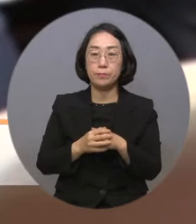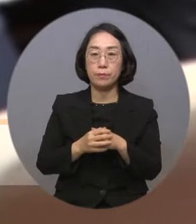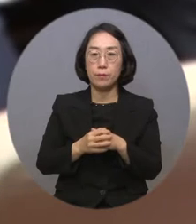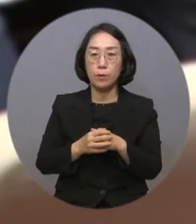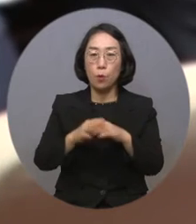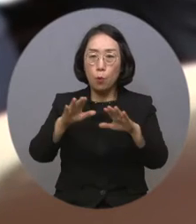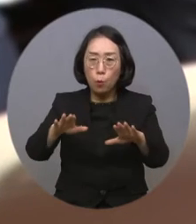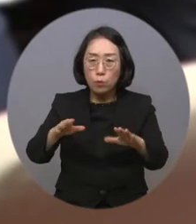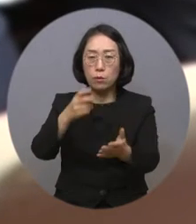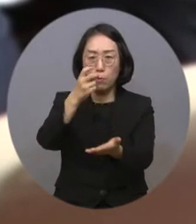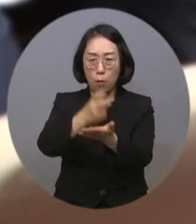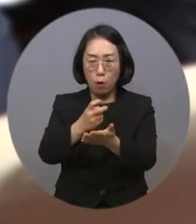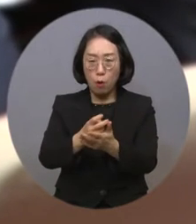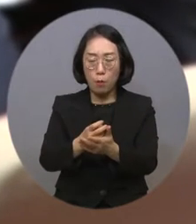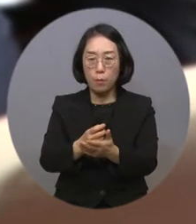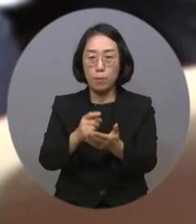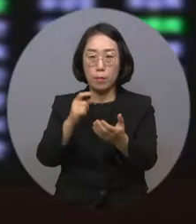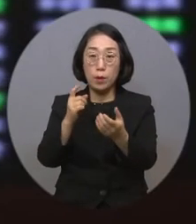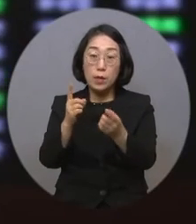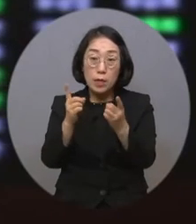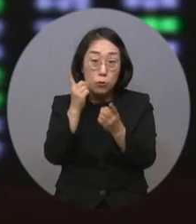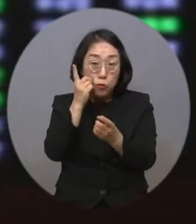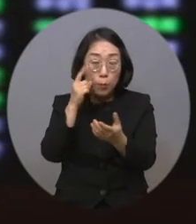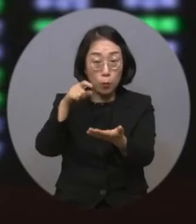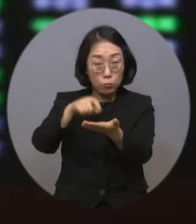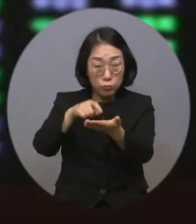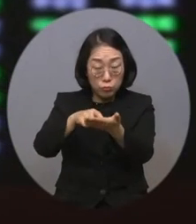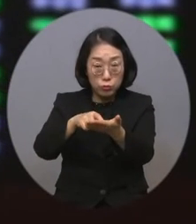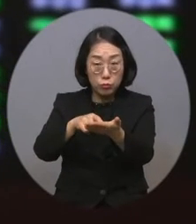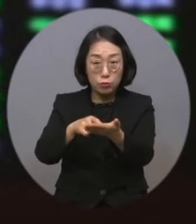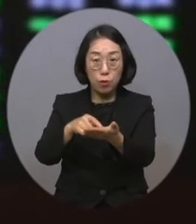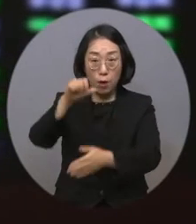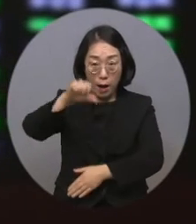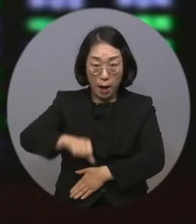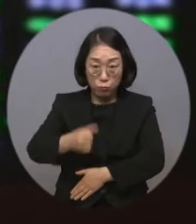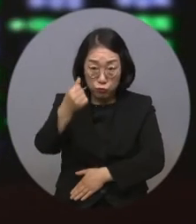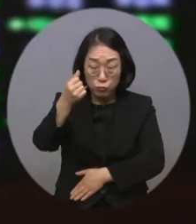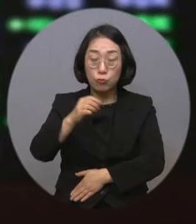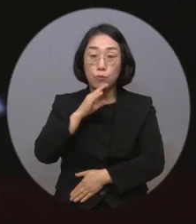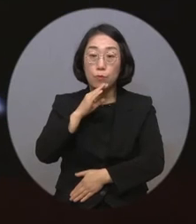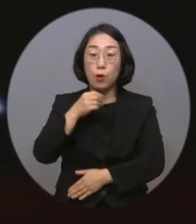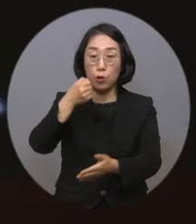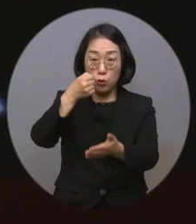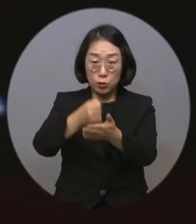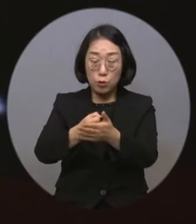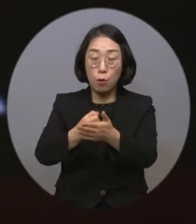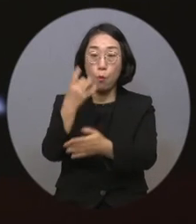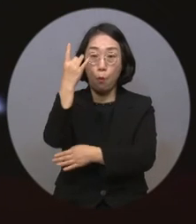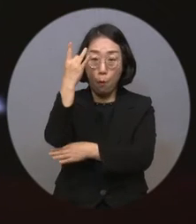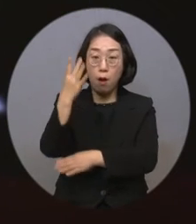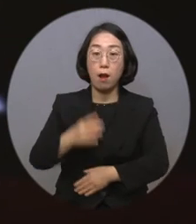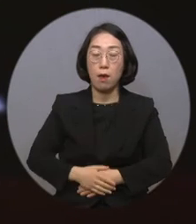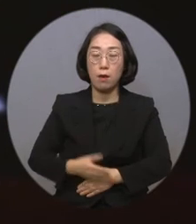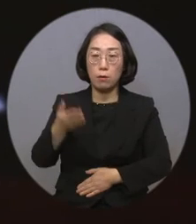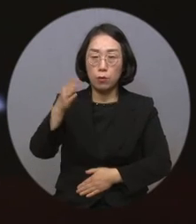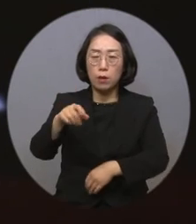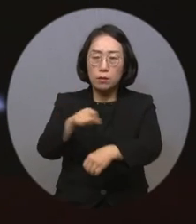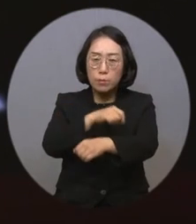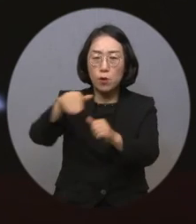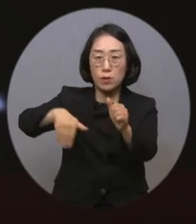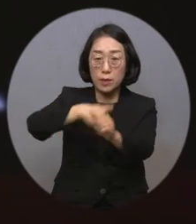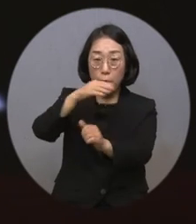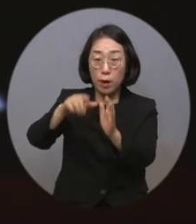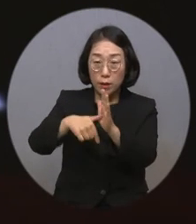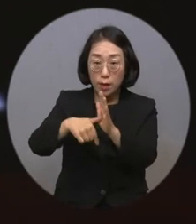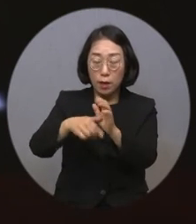하는 법 에서는 전자투표 에 의한 기록 팩 열로 가부를 결정하는 것을 원칙으로 하고 있으나 특별한 사정이 있을